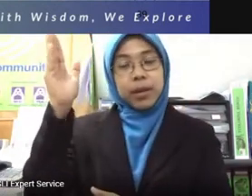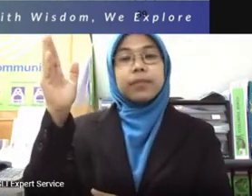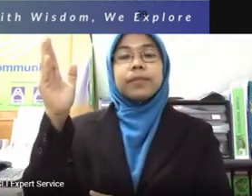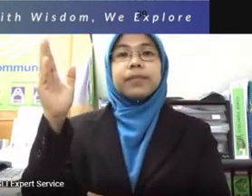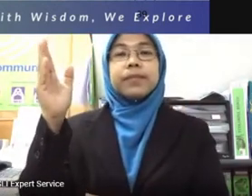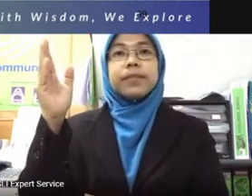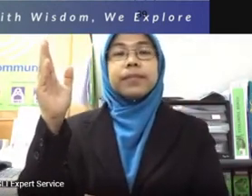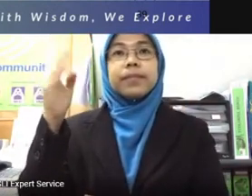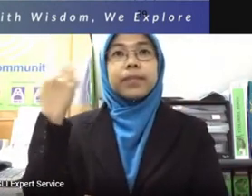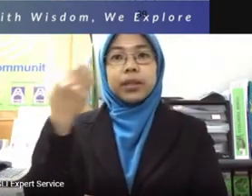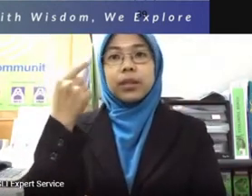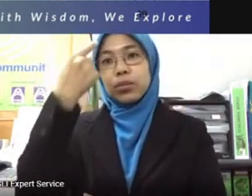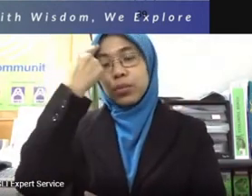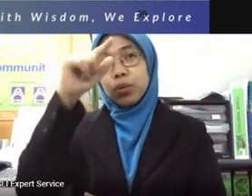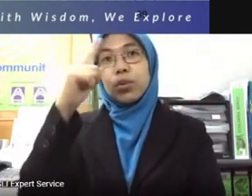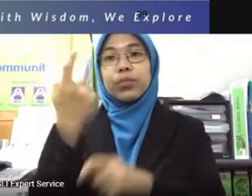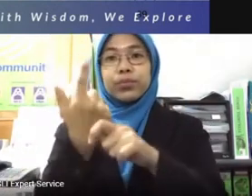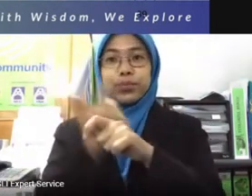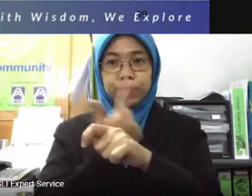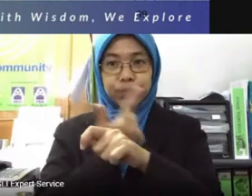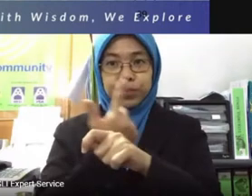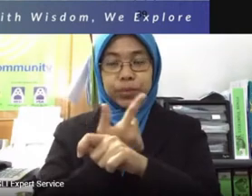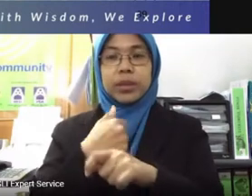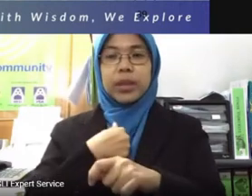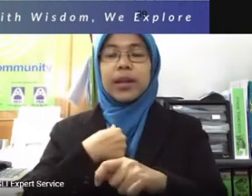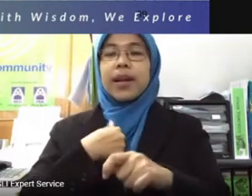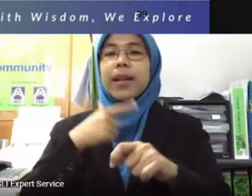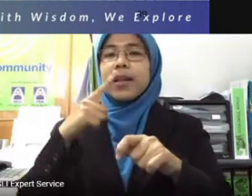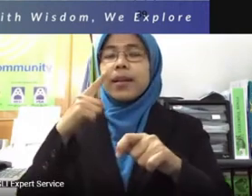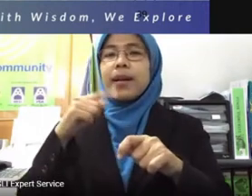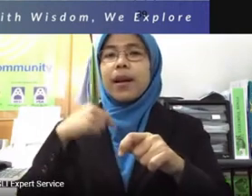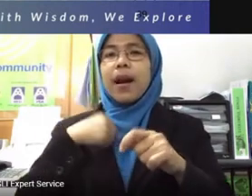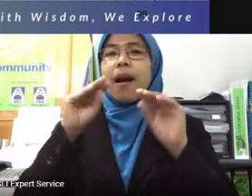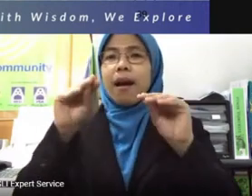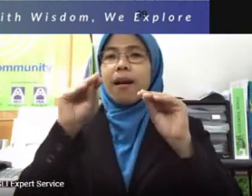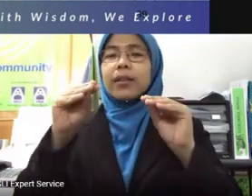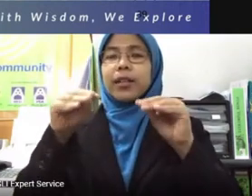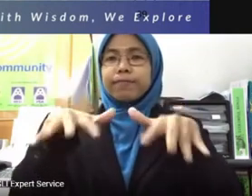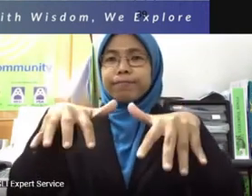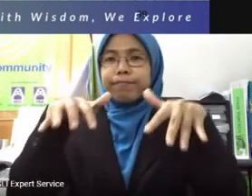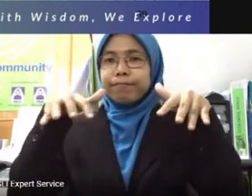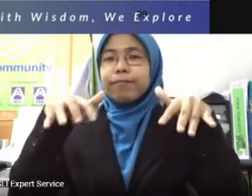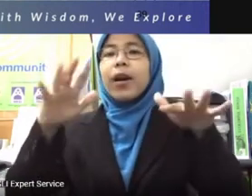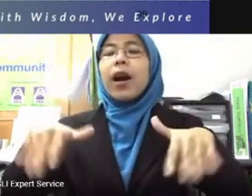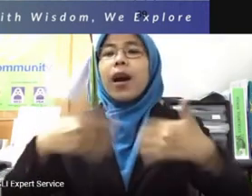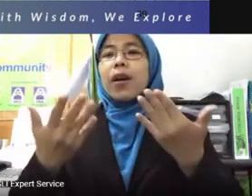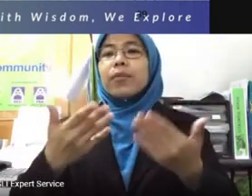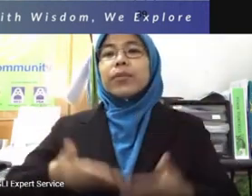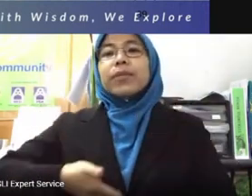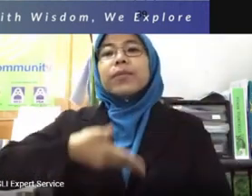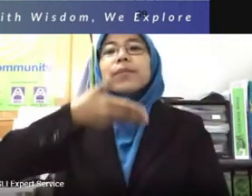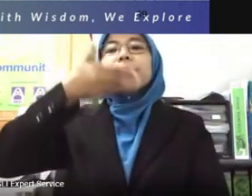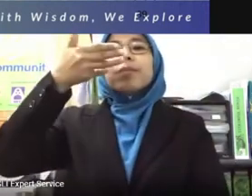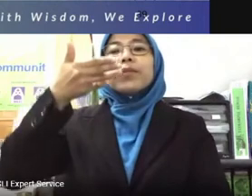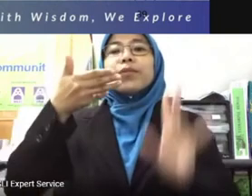sesi training saya akan ajar audience macam mana nak apa ni, tarik nafas